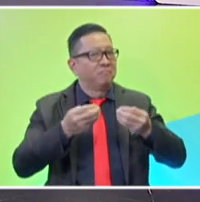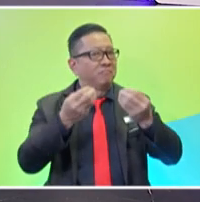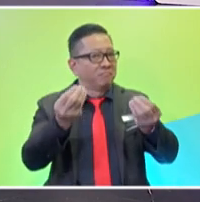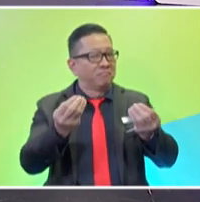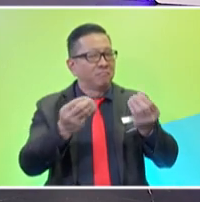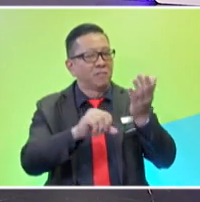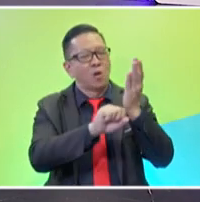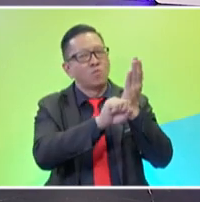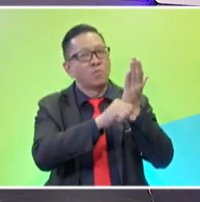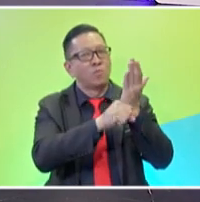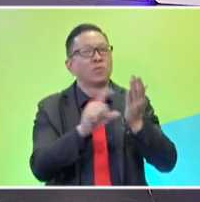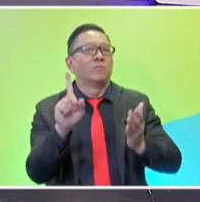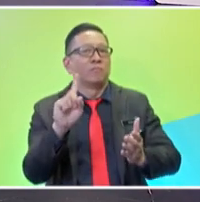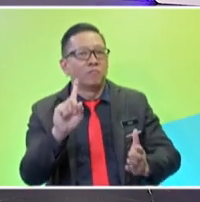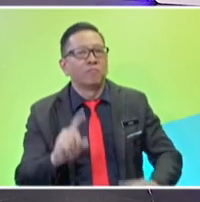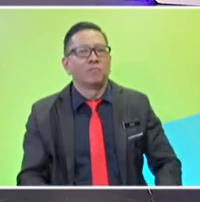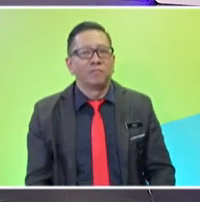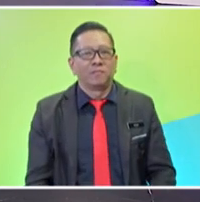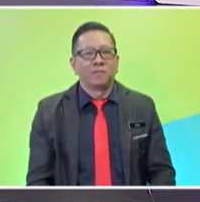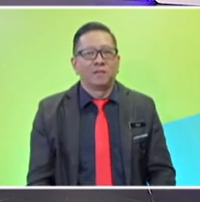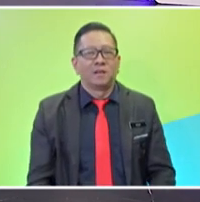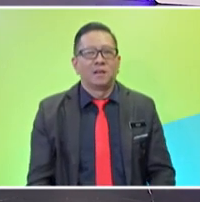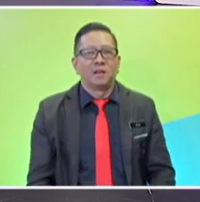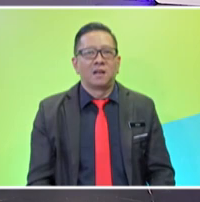bahan-bahan pembelajaran kita pada hari ini